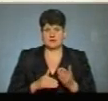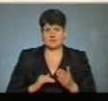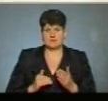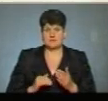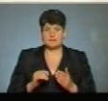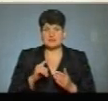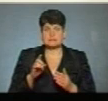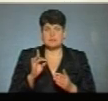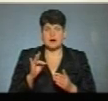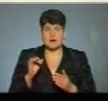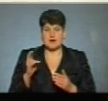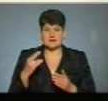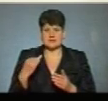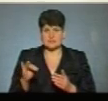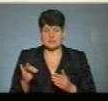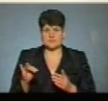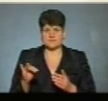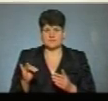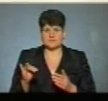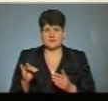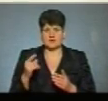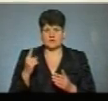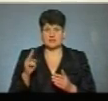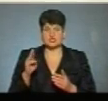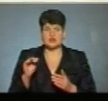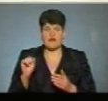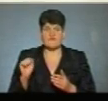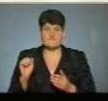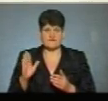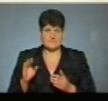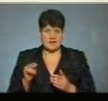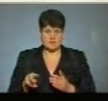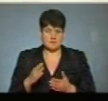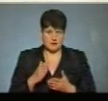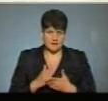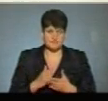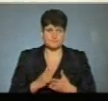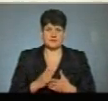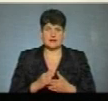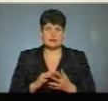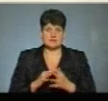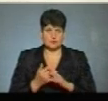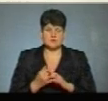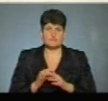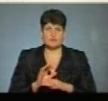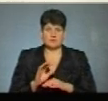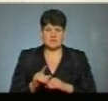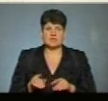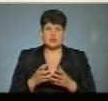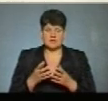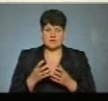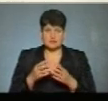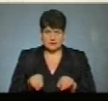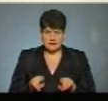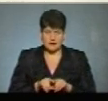спонсори, меценати. Тобто ми маємо вже з Барашської поставлено один шевел і маємо, тобто аграрії теж